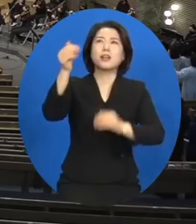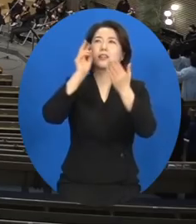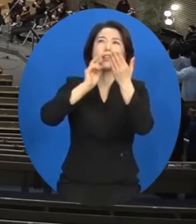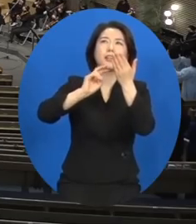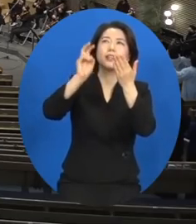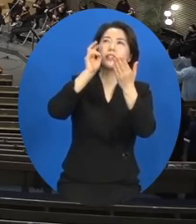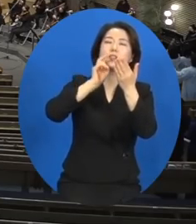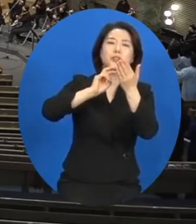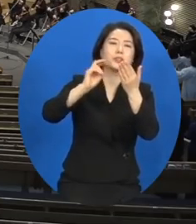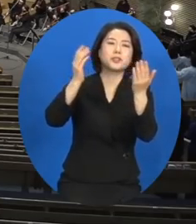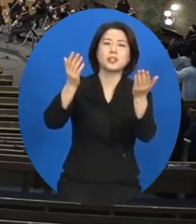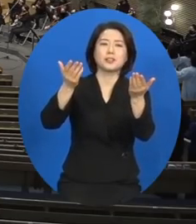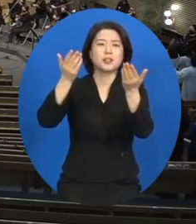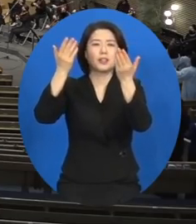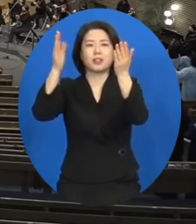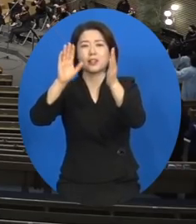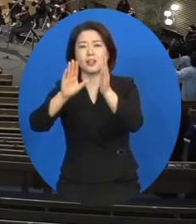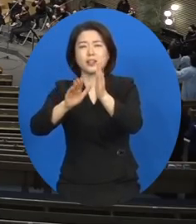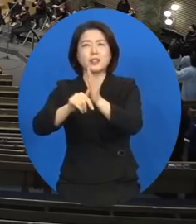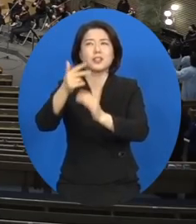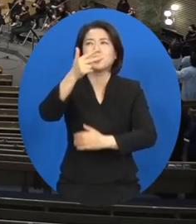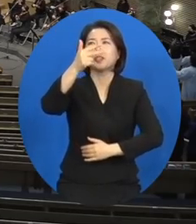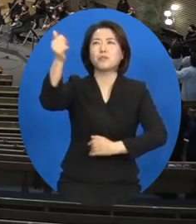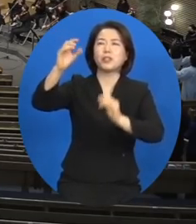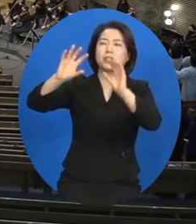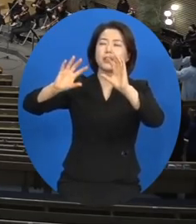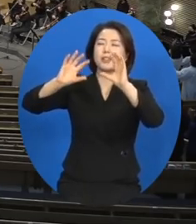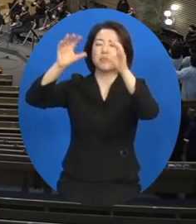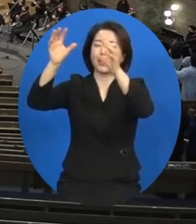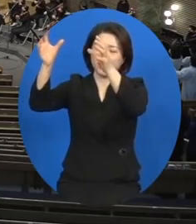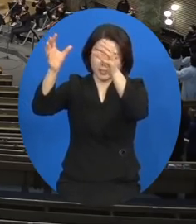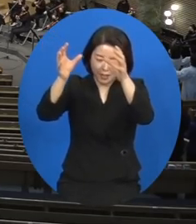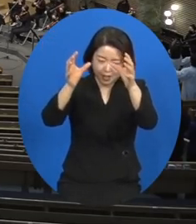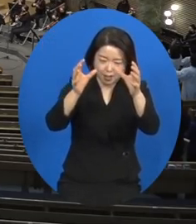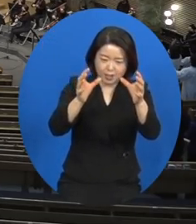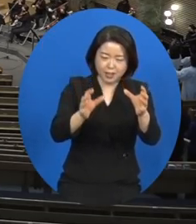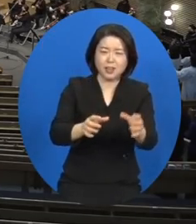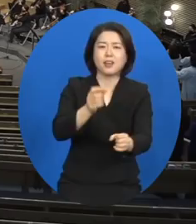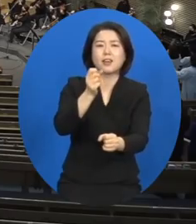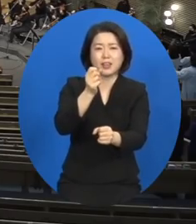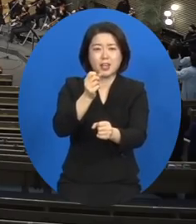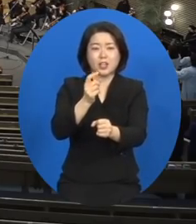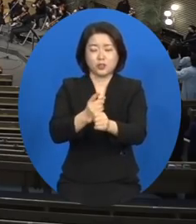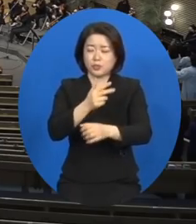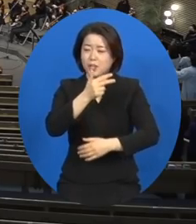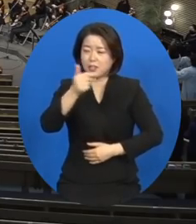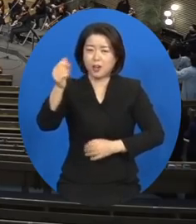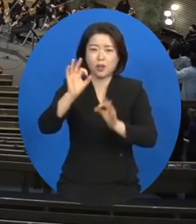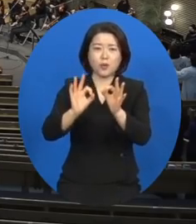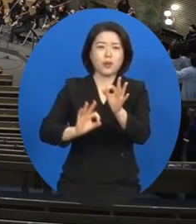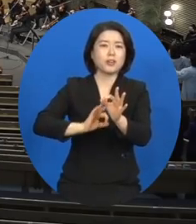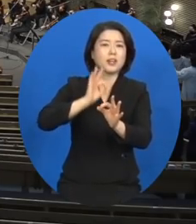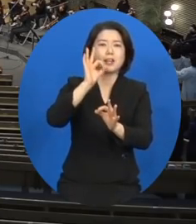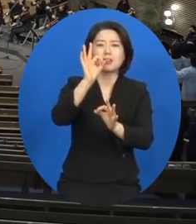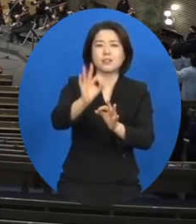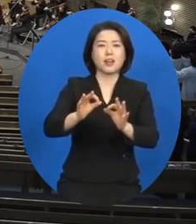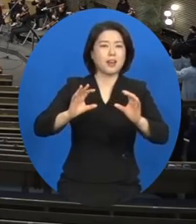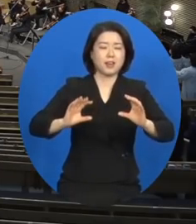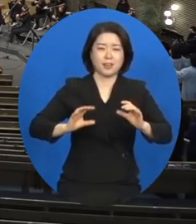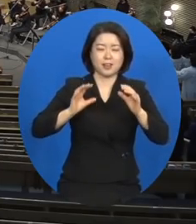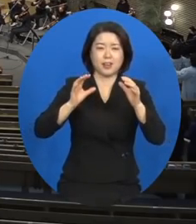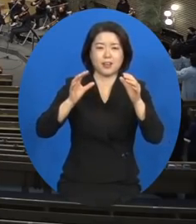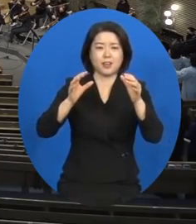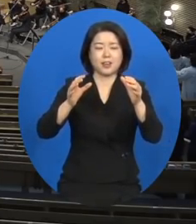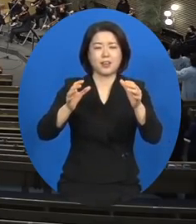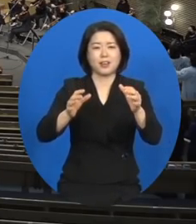찬양할 때 주의 나라 이미 임했네. 주의 영원한